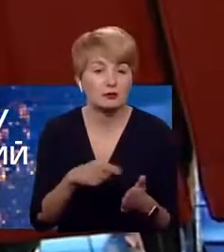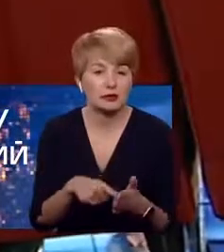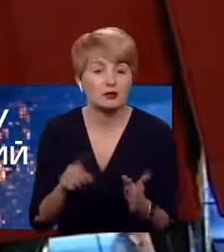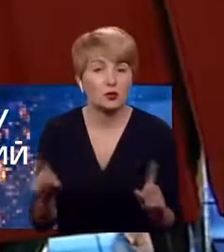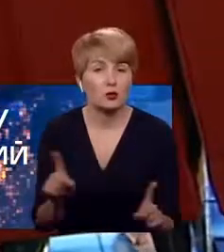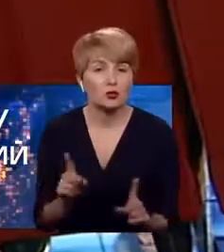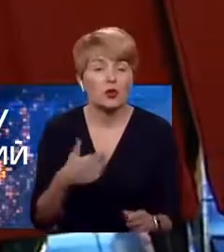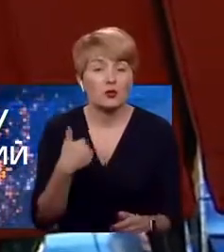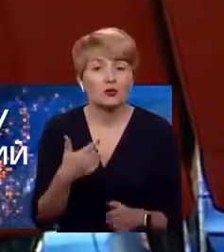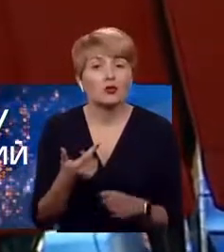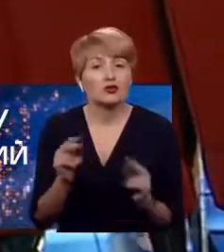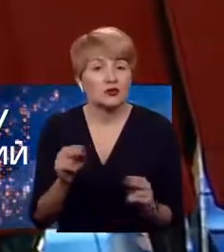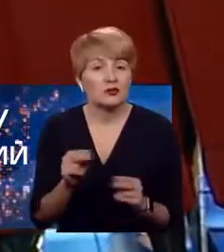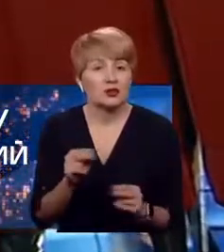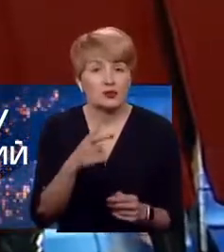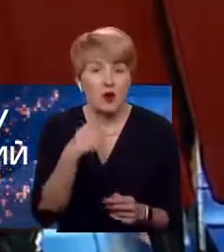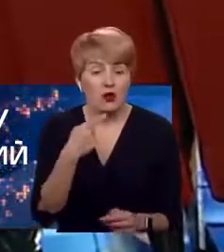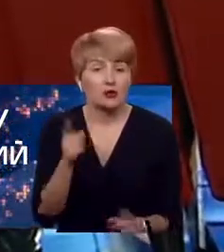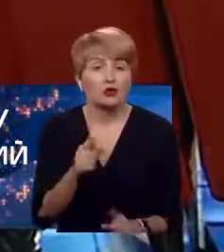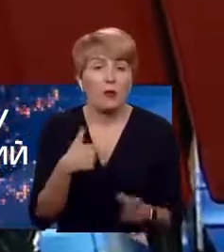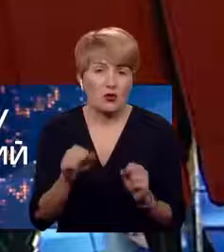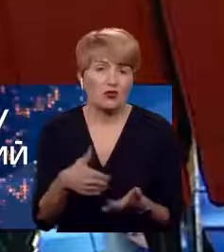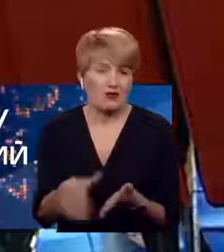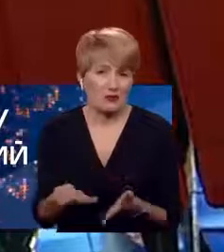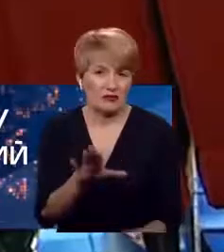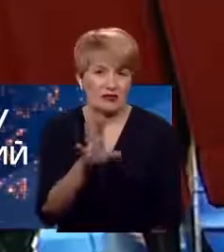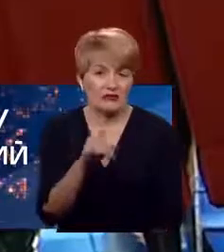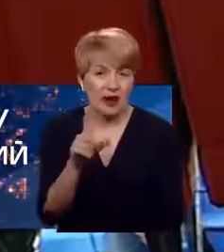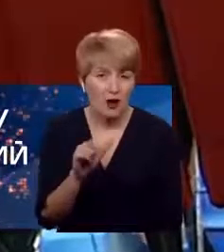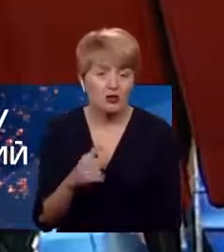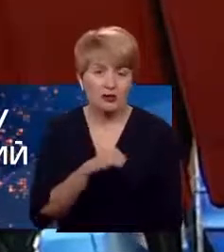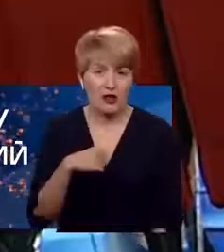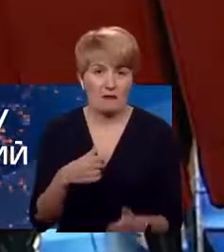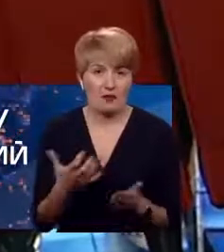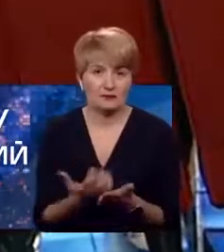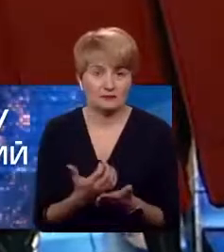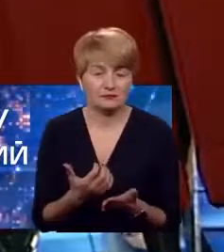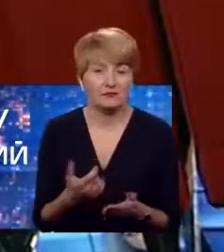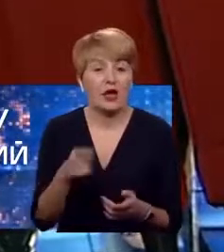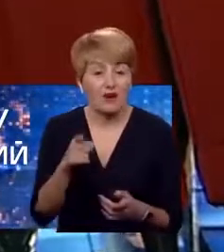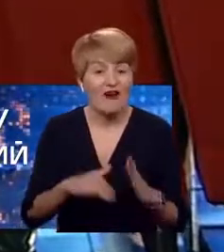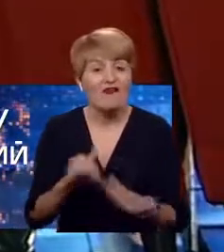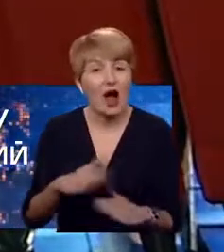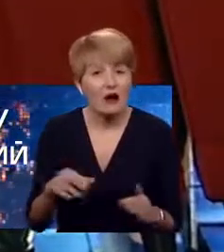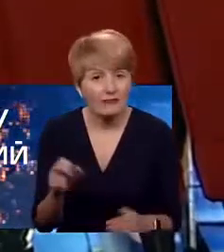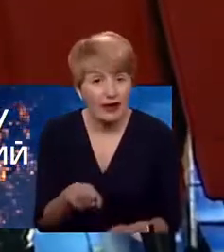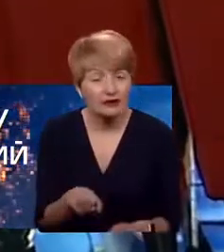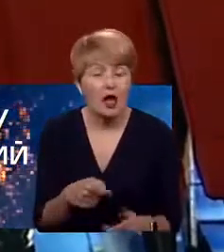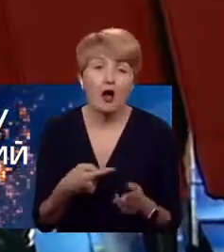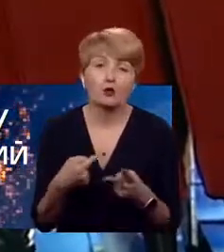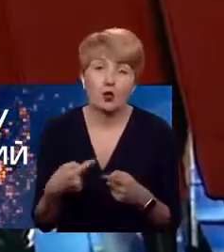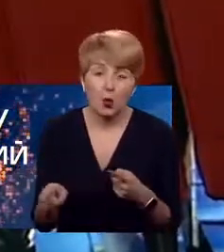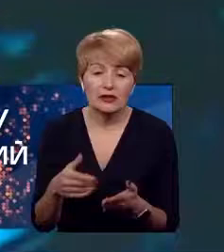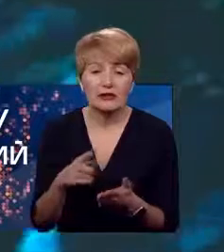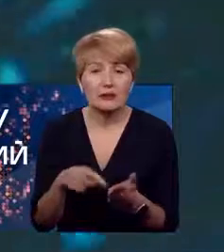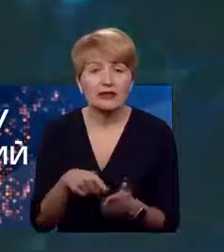що я хочу, дуже часто кажуть, ми можемо відмовитись взагалі від будь-якого газу, забезпечувати собі самі. Це перше. Ви фахівець? Будь ласка. І друге запитання.